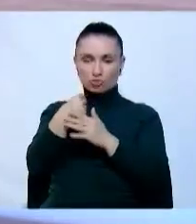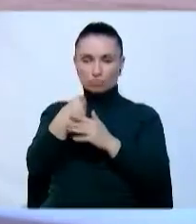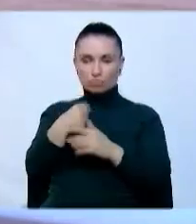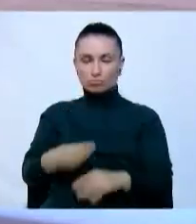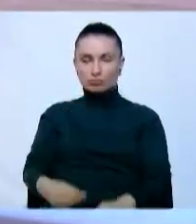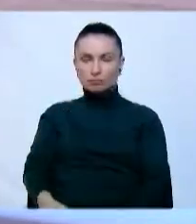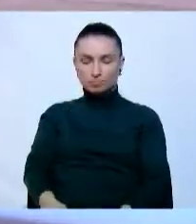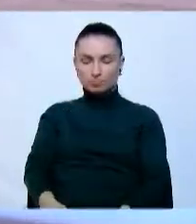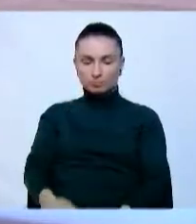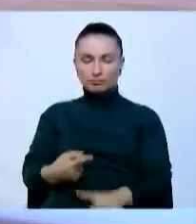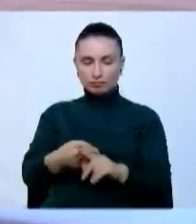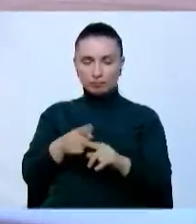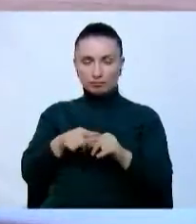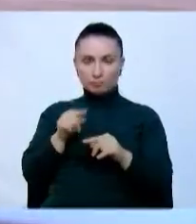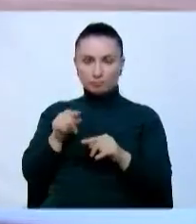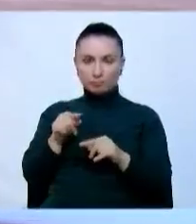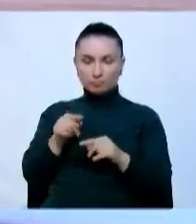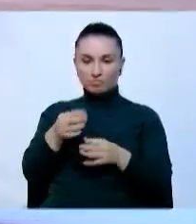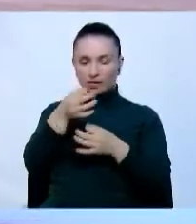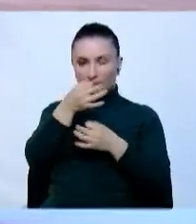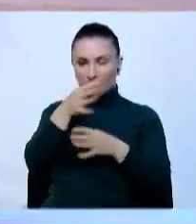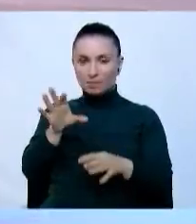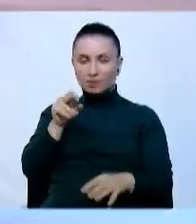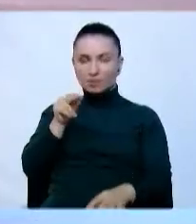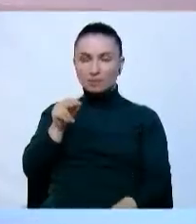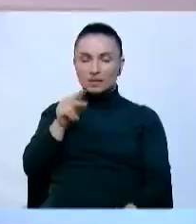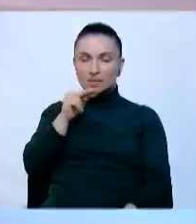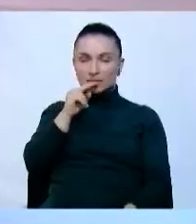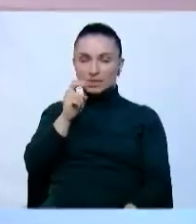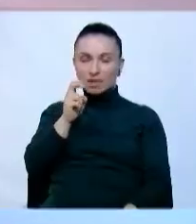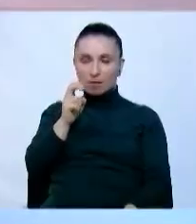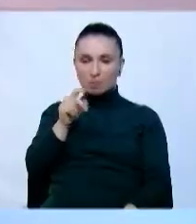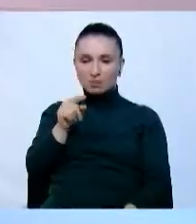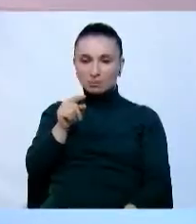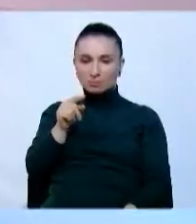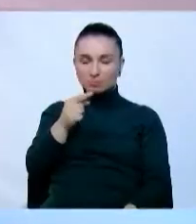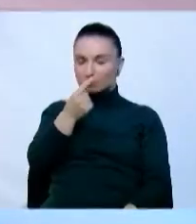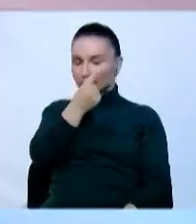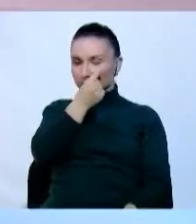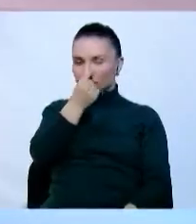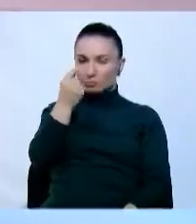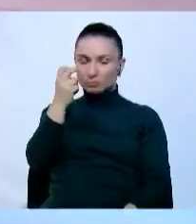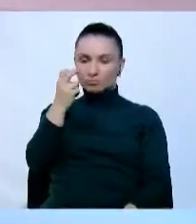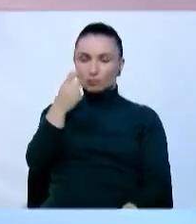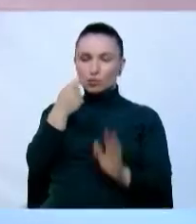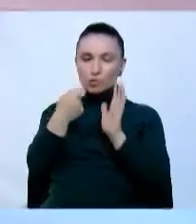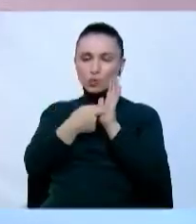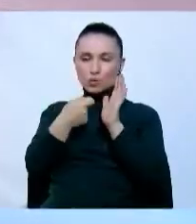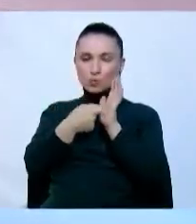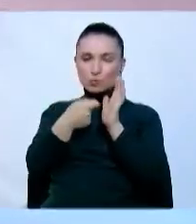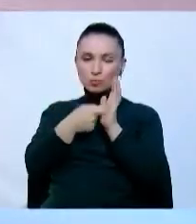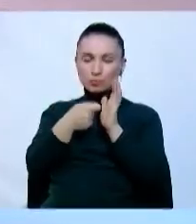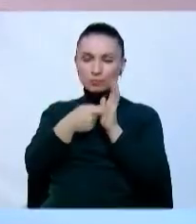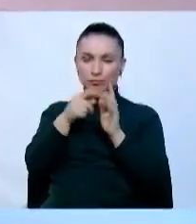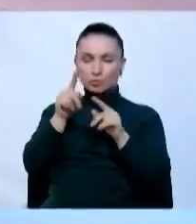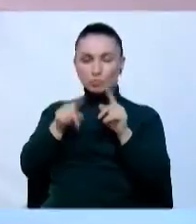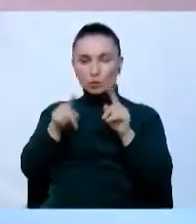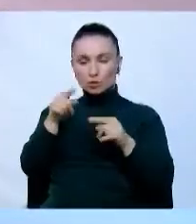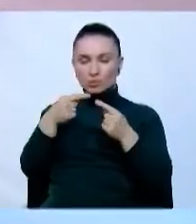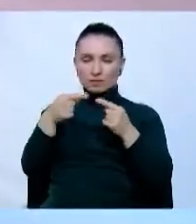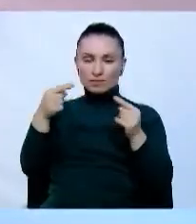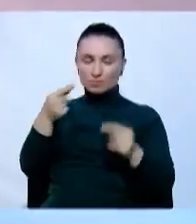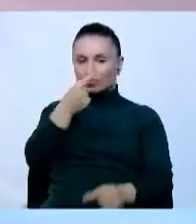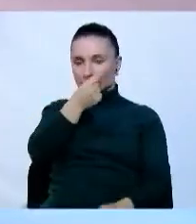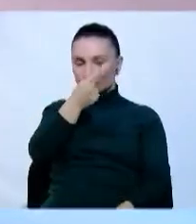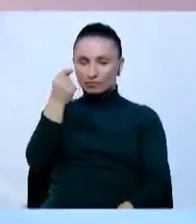სტრუქტურებში. აქედან გამომდინარე, ნებისმიერი ტიპის პრეპარატის დამატენებელი, ზოგიერთი დამატენებელი, ზოგიერთი სხვადასხვა